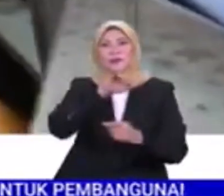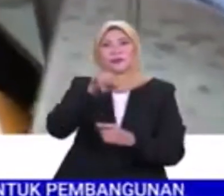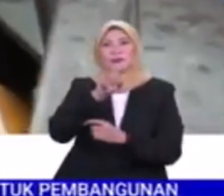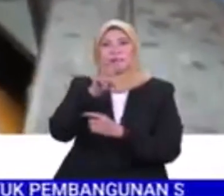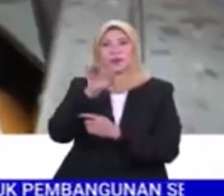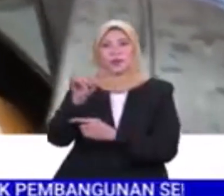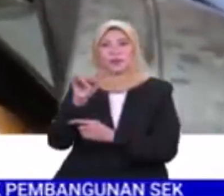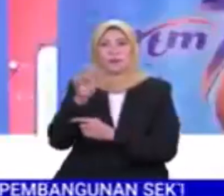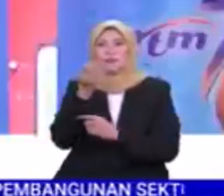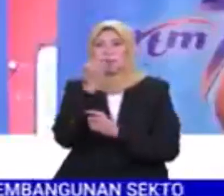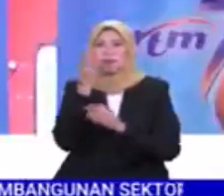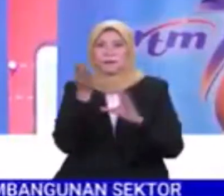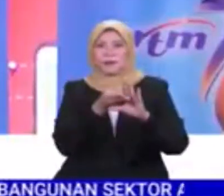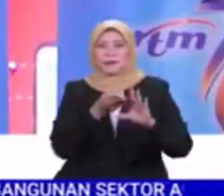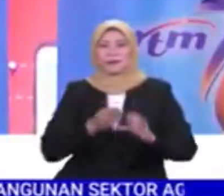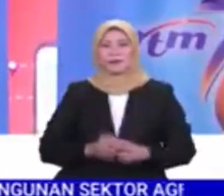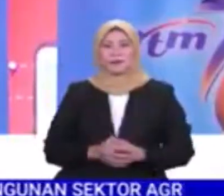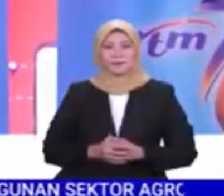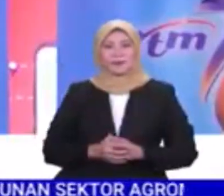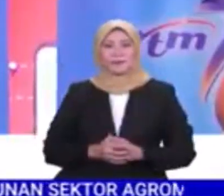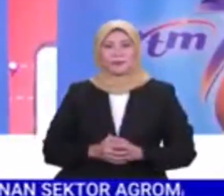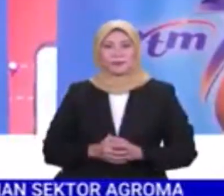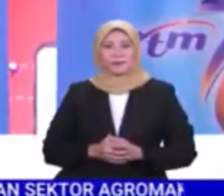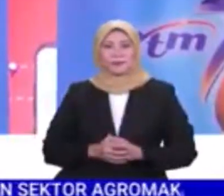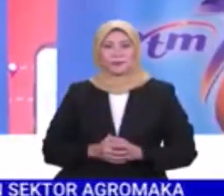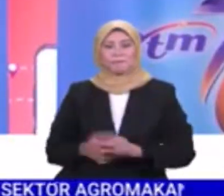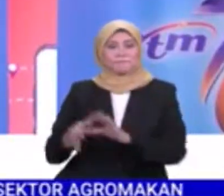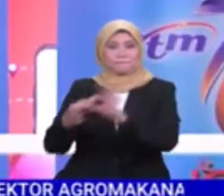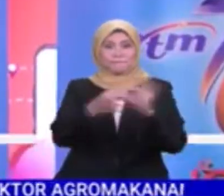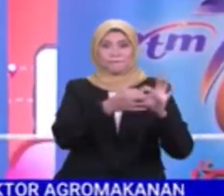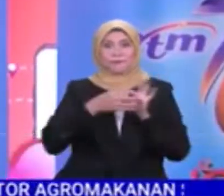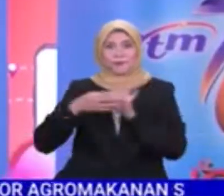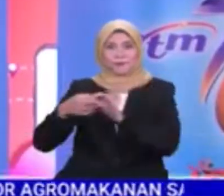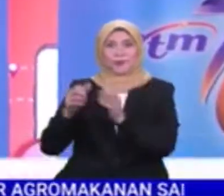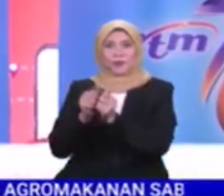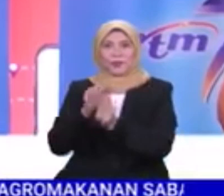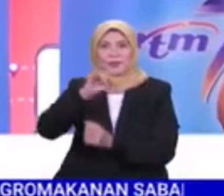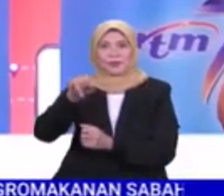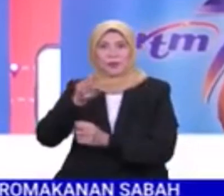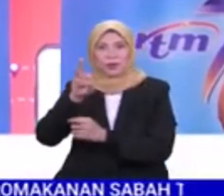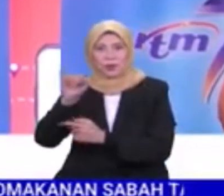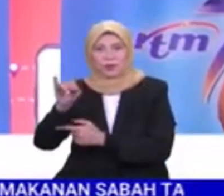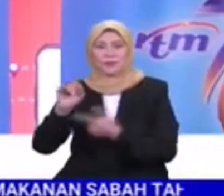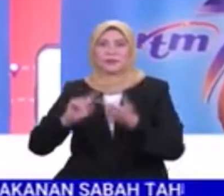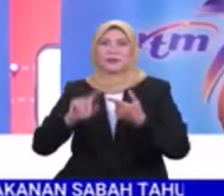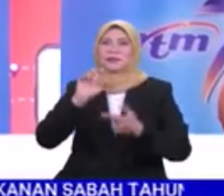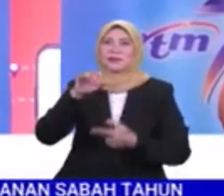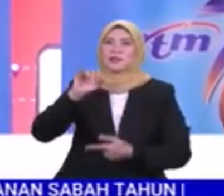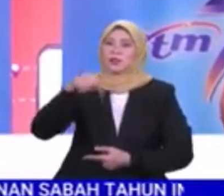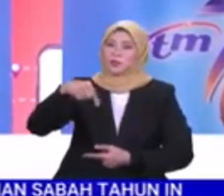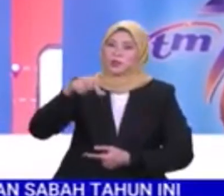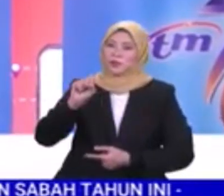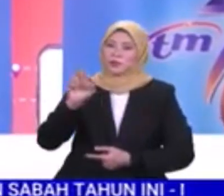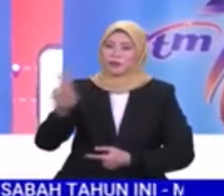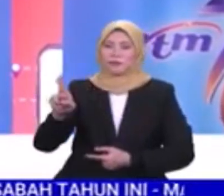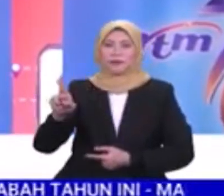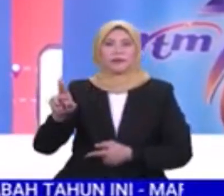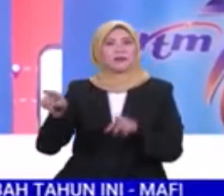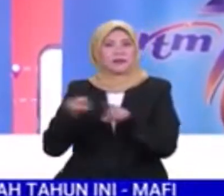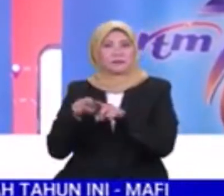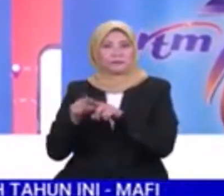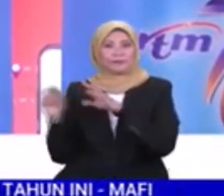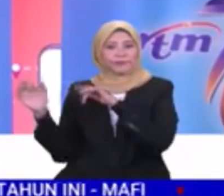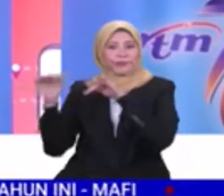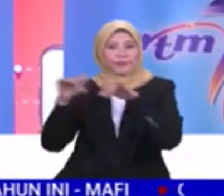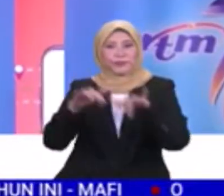Bank. Rakan strategik Jabatan Agama Islam Wilayah dan juga QSR Brands, kita sampaikan sama-sama